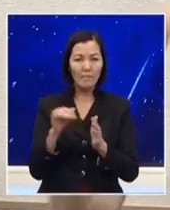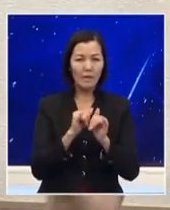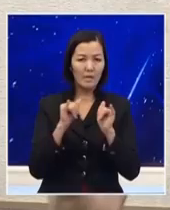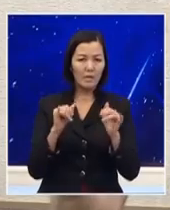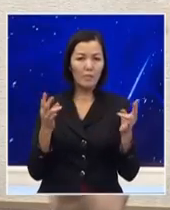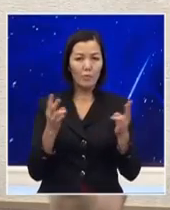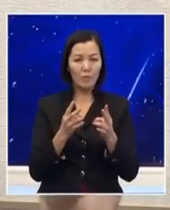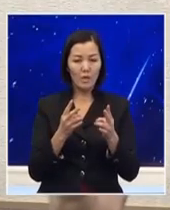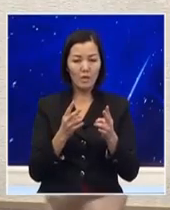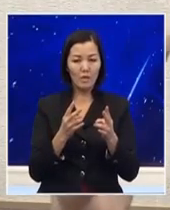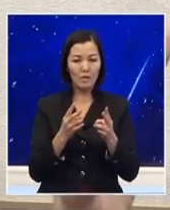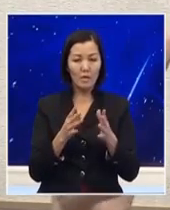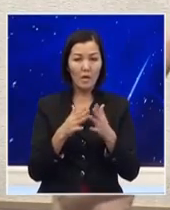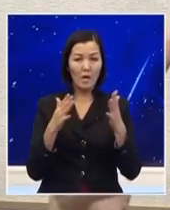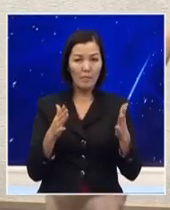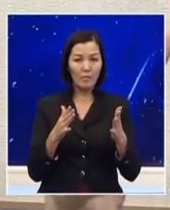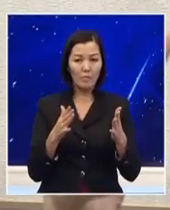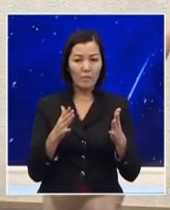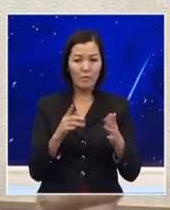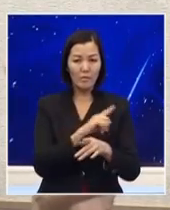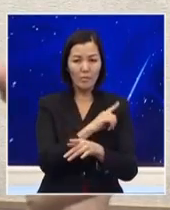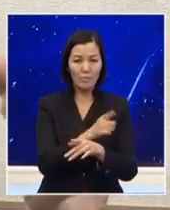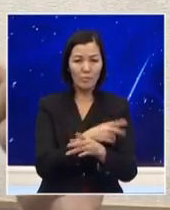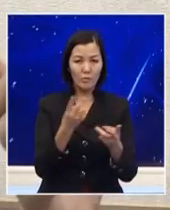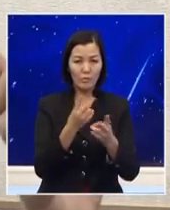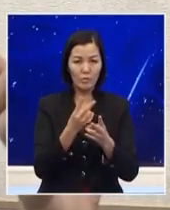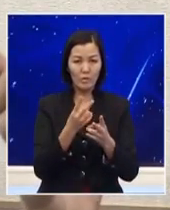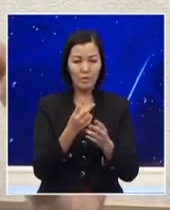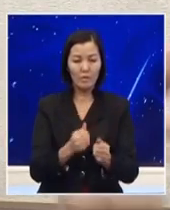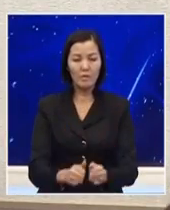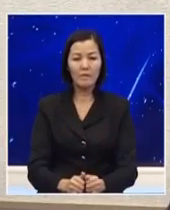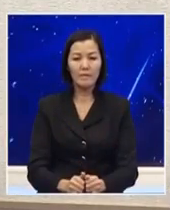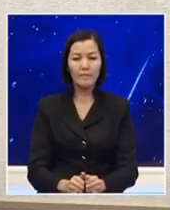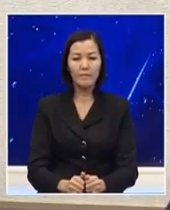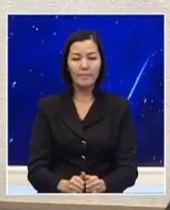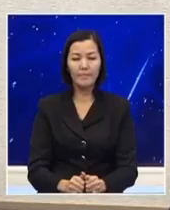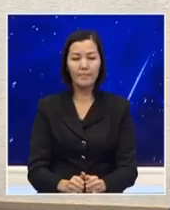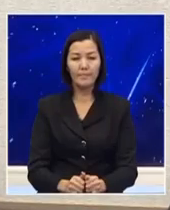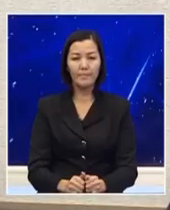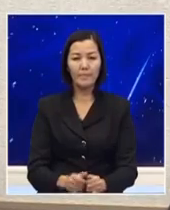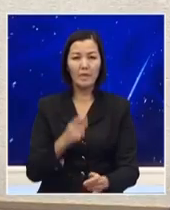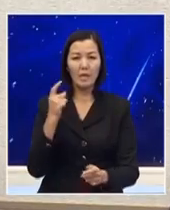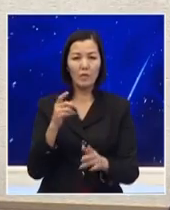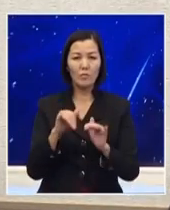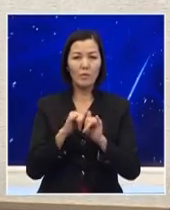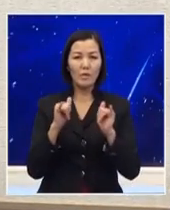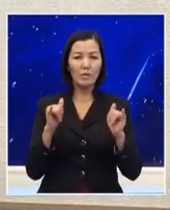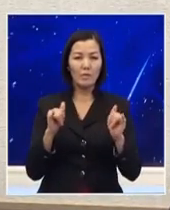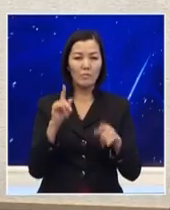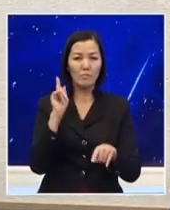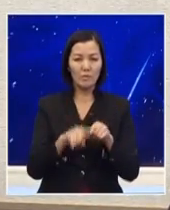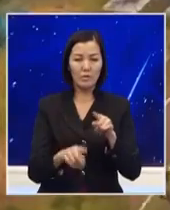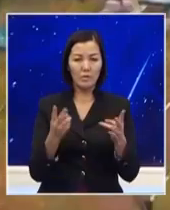эти вот показатели, объем, ДРВ должен у тебя расти, и экономика должна на глазах